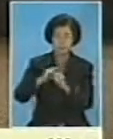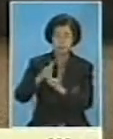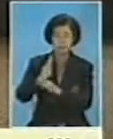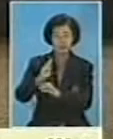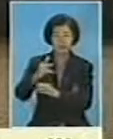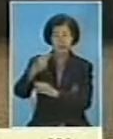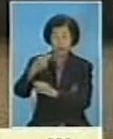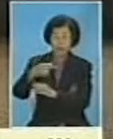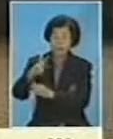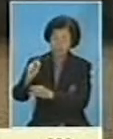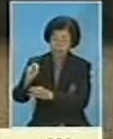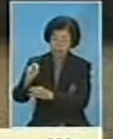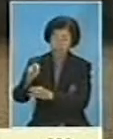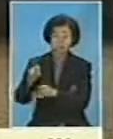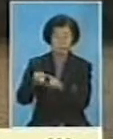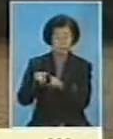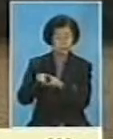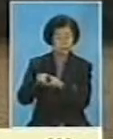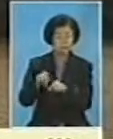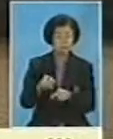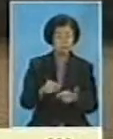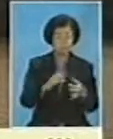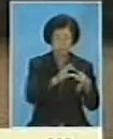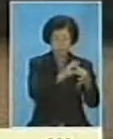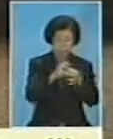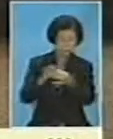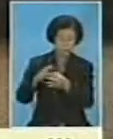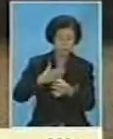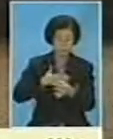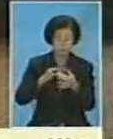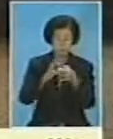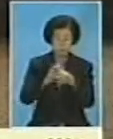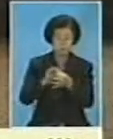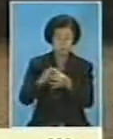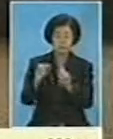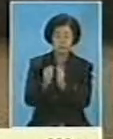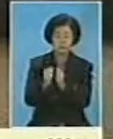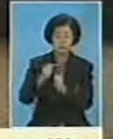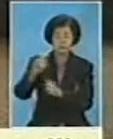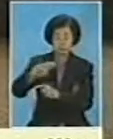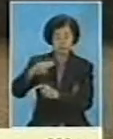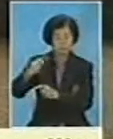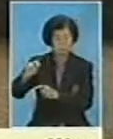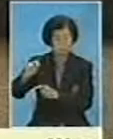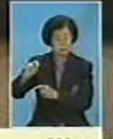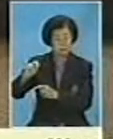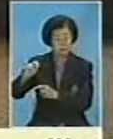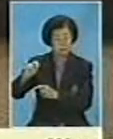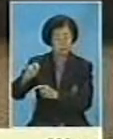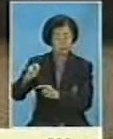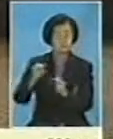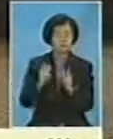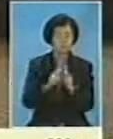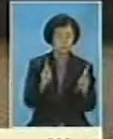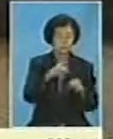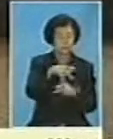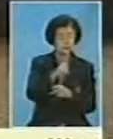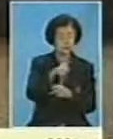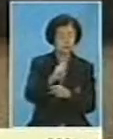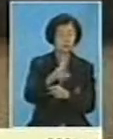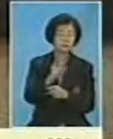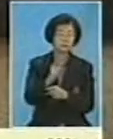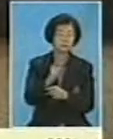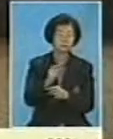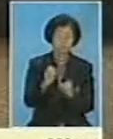กเช่นกันการเชื่อมโยงให้ผมไปเกี่ยวข้องกับไหหนานนั้นคณะกรรมการปปช.ก็ไม่